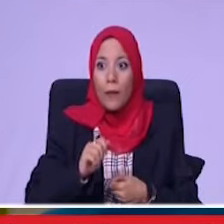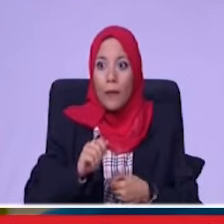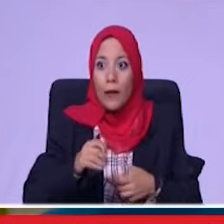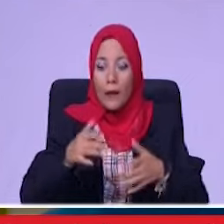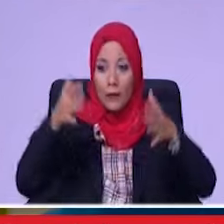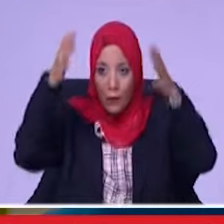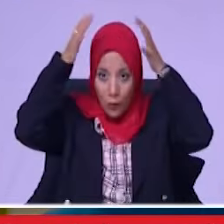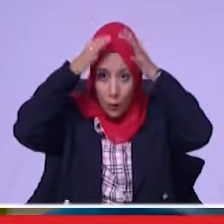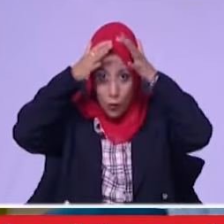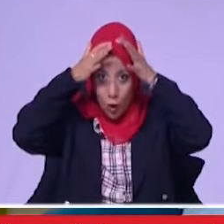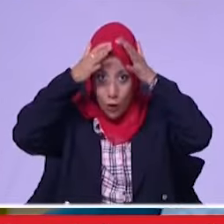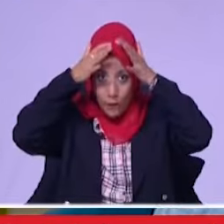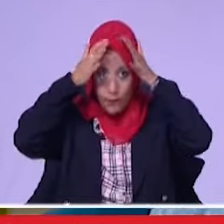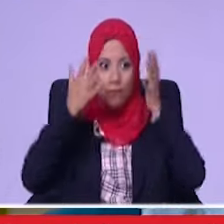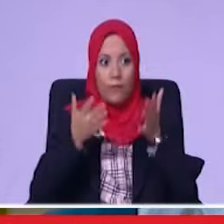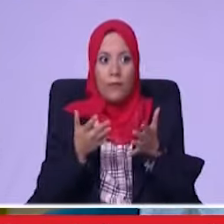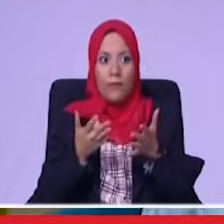ولابس طاقيه